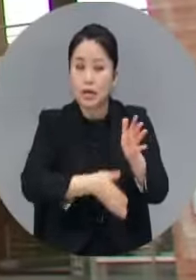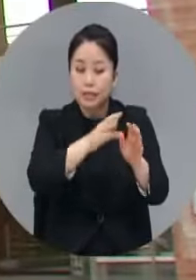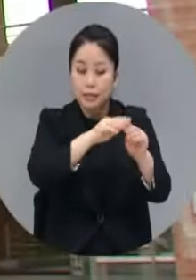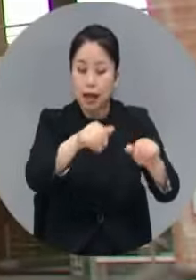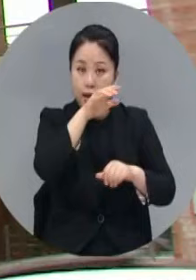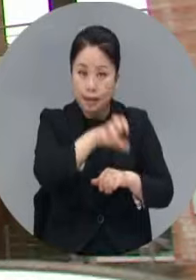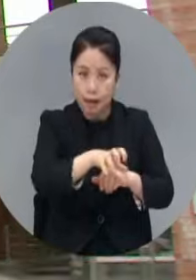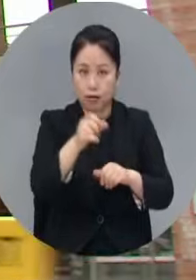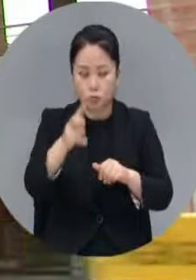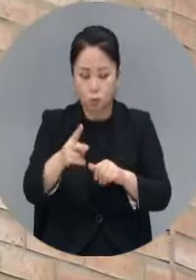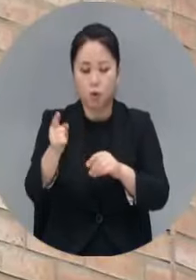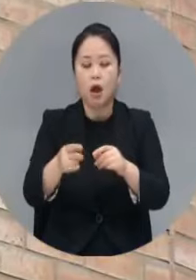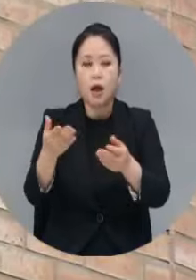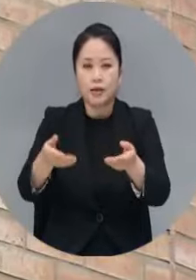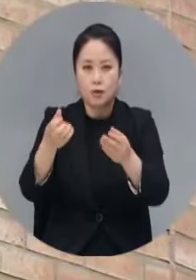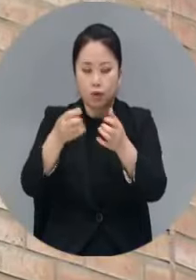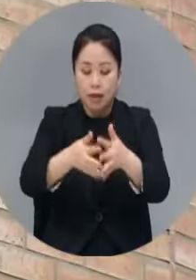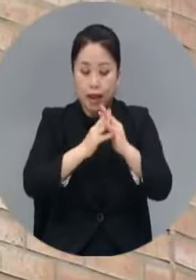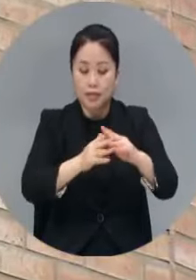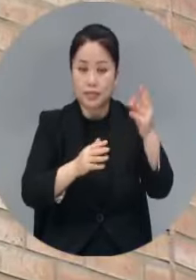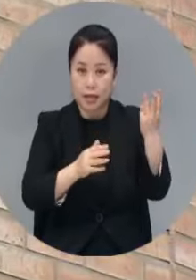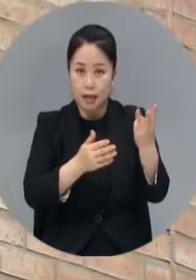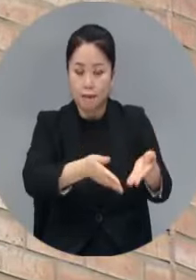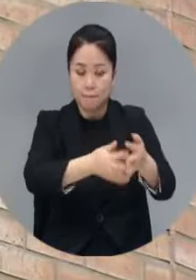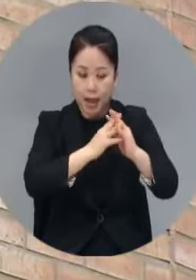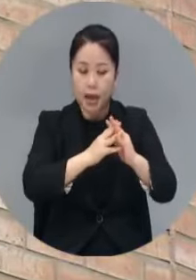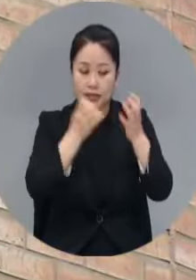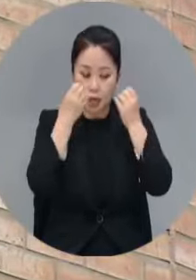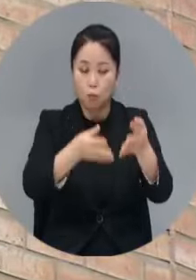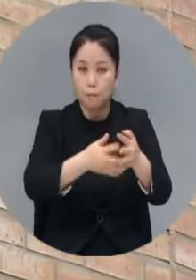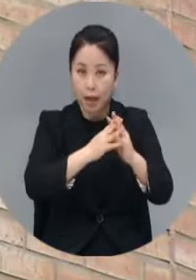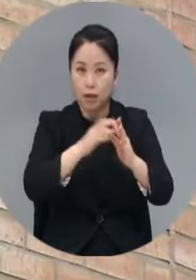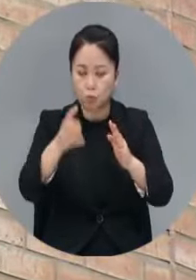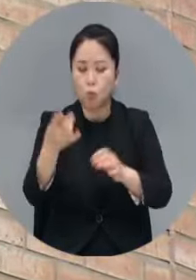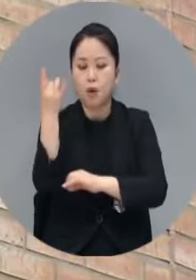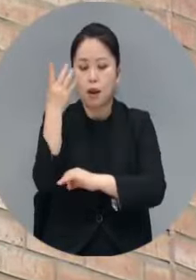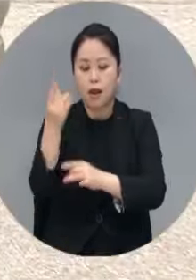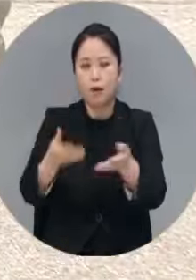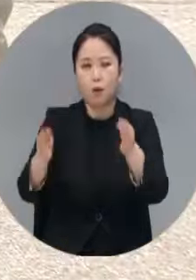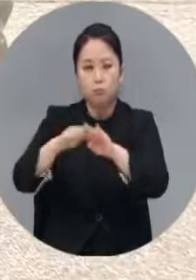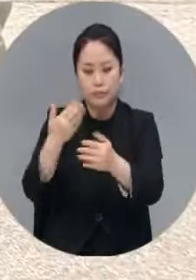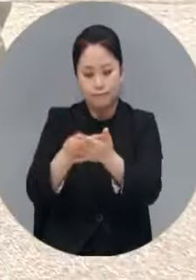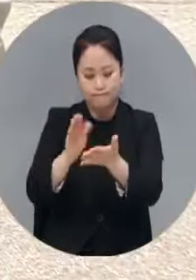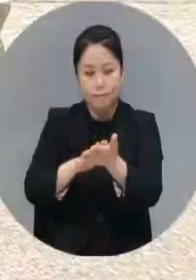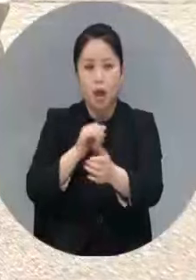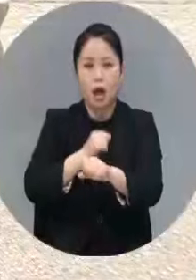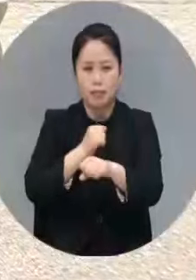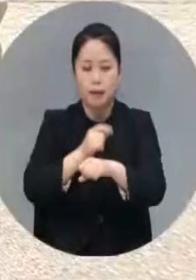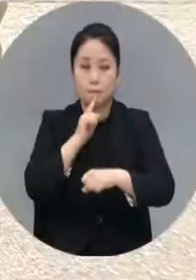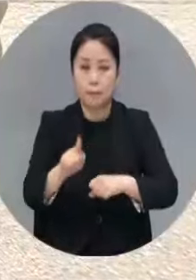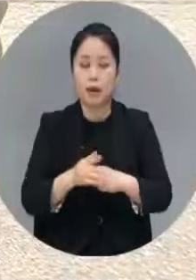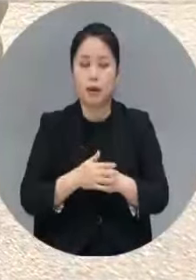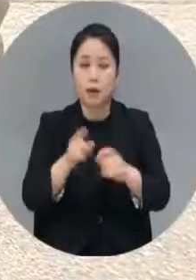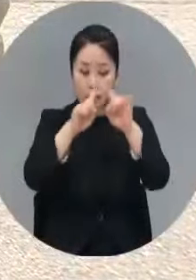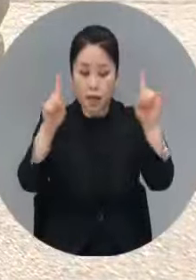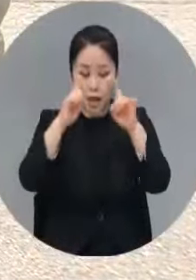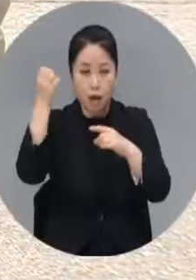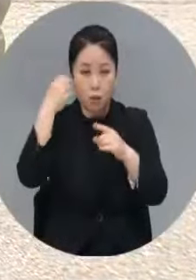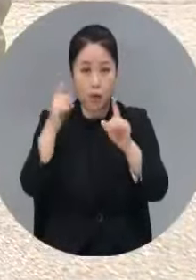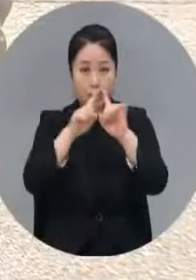신축하고 기존 건물을 리모델링해 부산형 대학원 대학을 세운다는 계획입니다. 이렇게 세워질 대학원